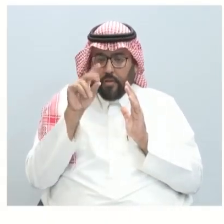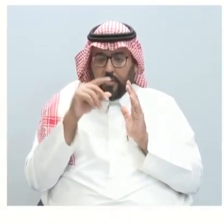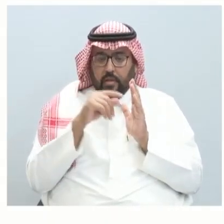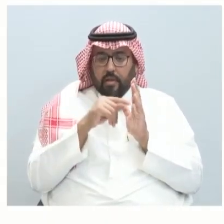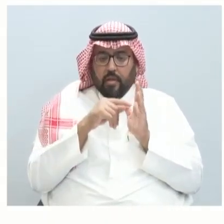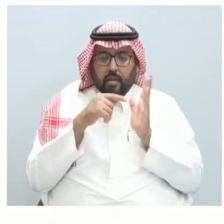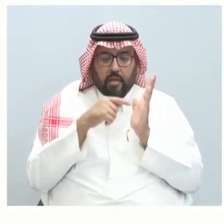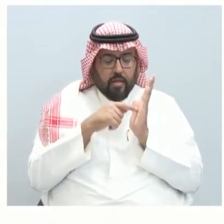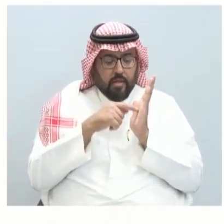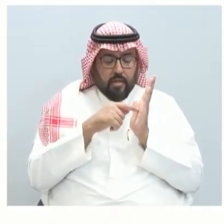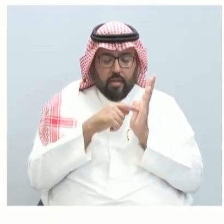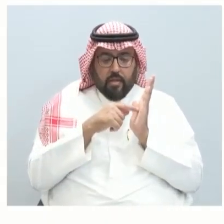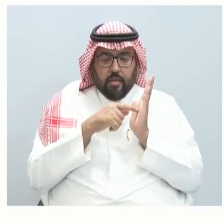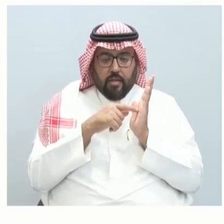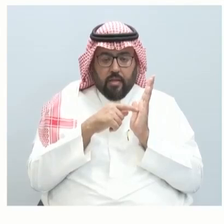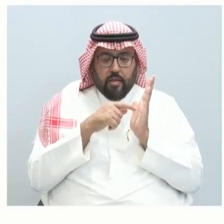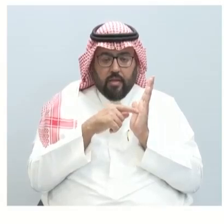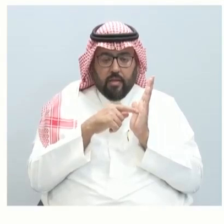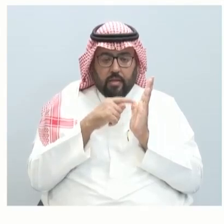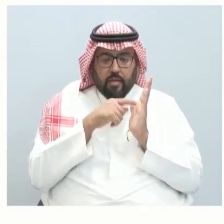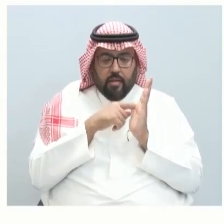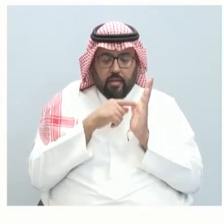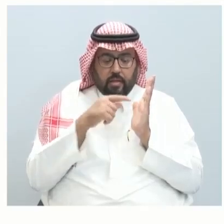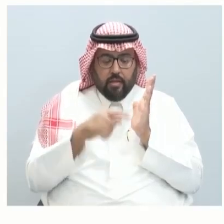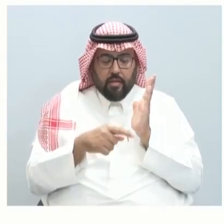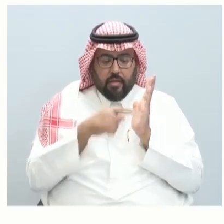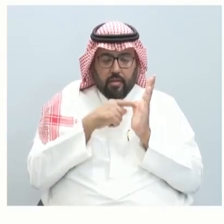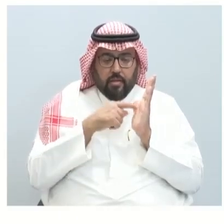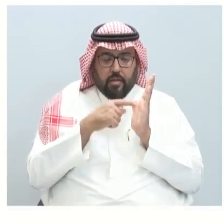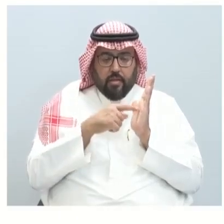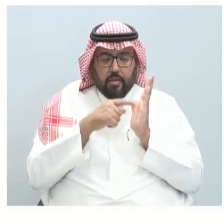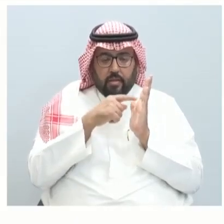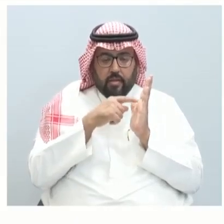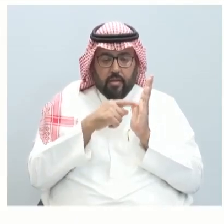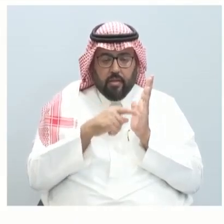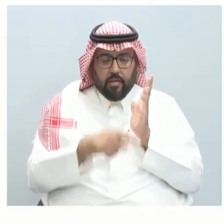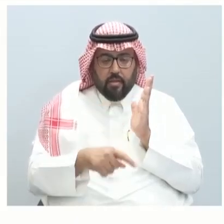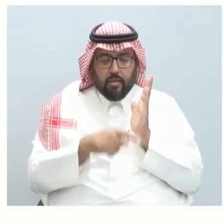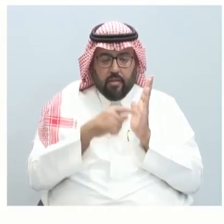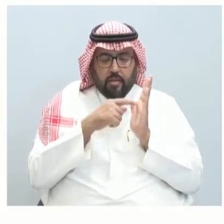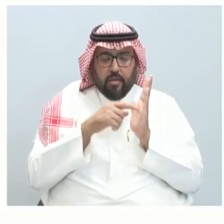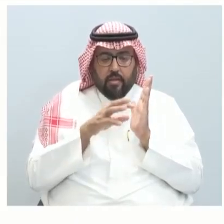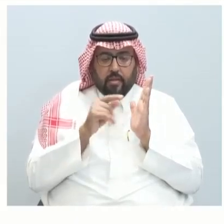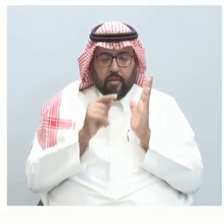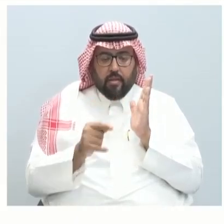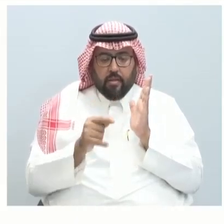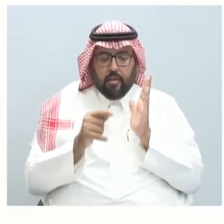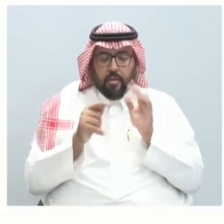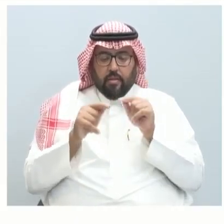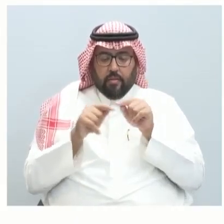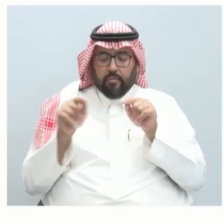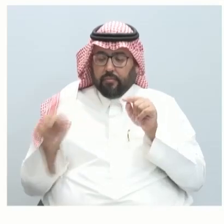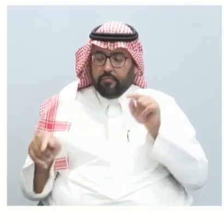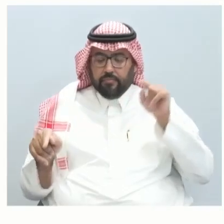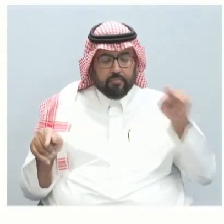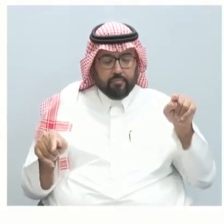وتر وهو المسافه بين نقطتين على الدائره والماره بالمركز اذا اي نقطتين على هذه الدائره